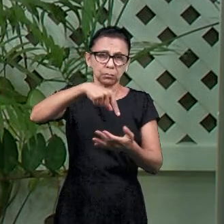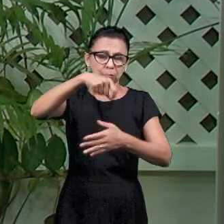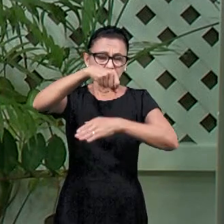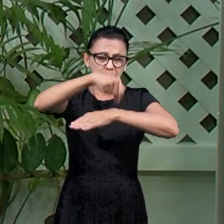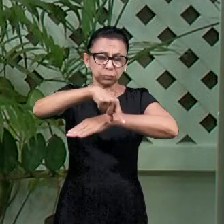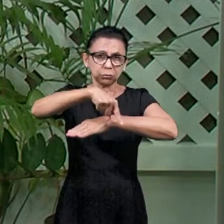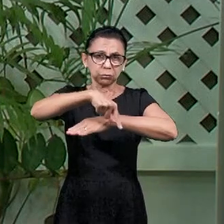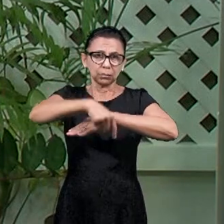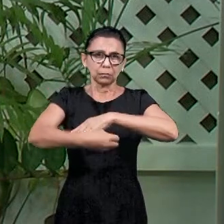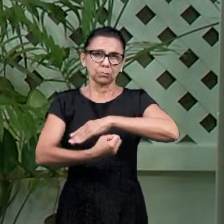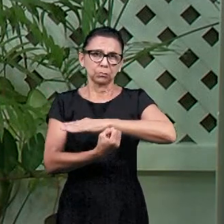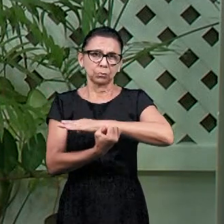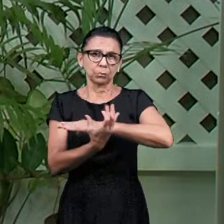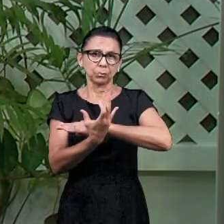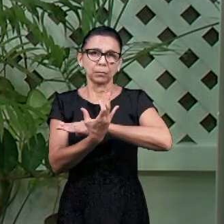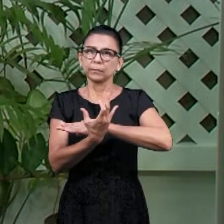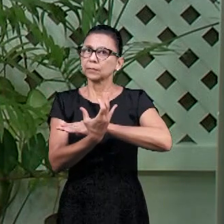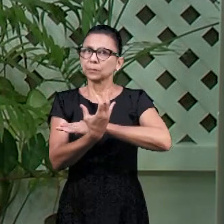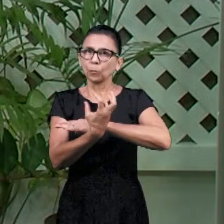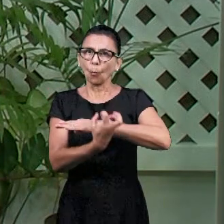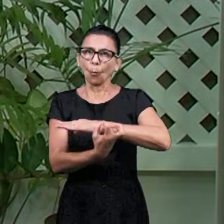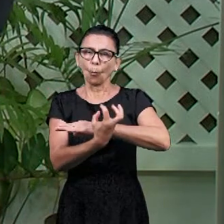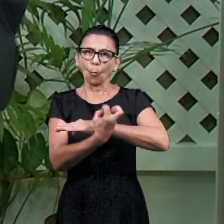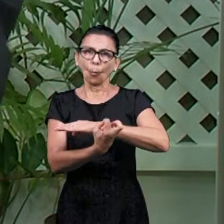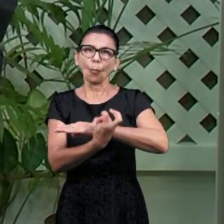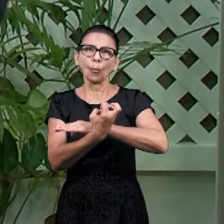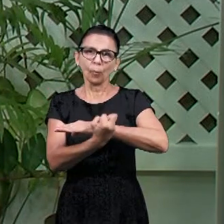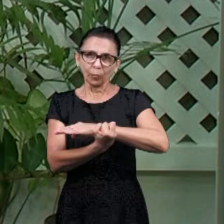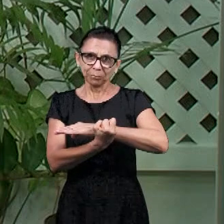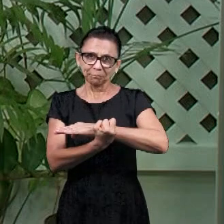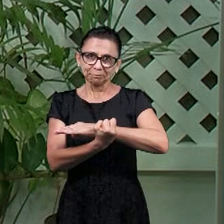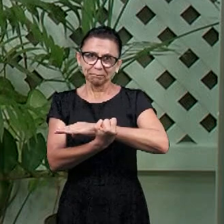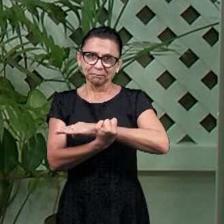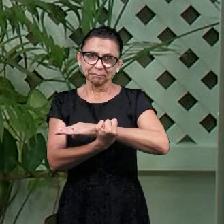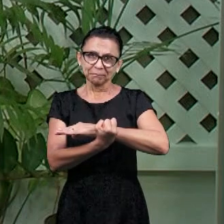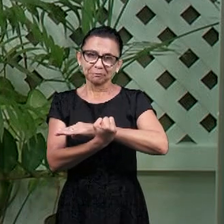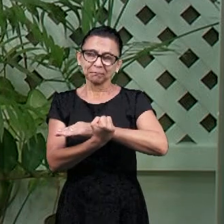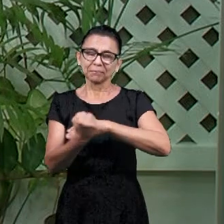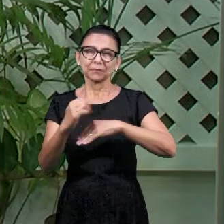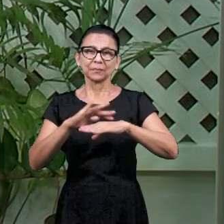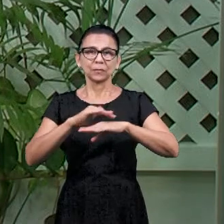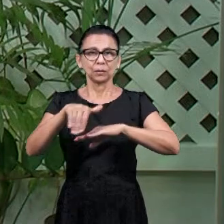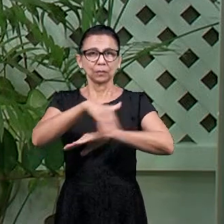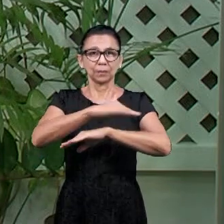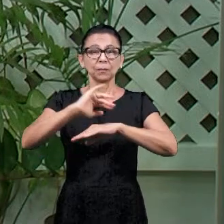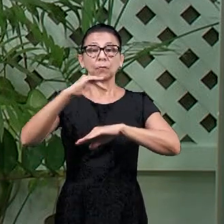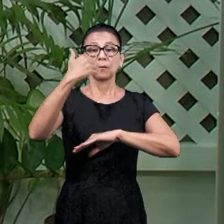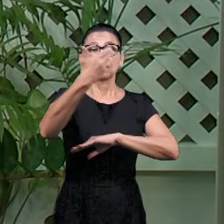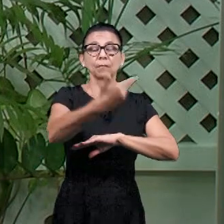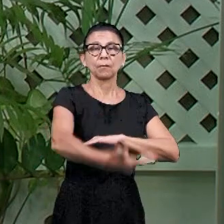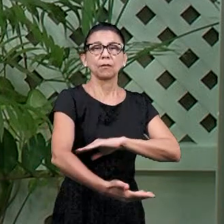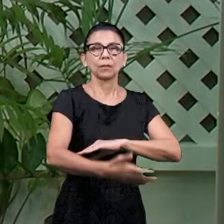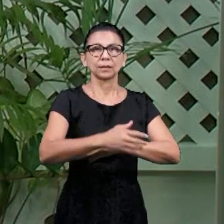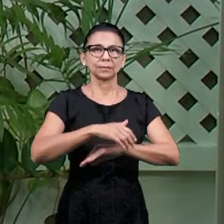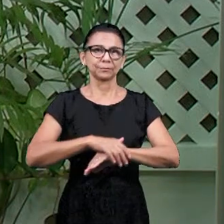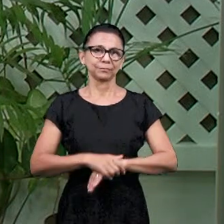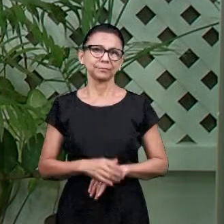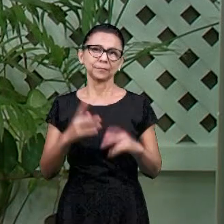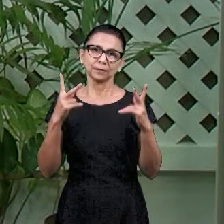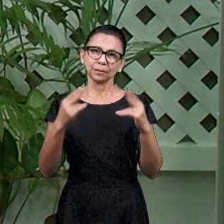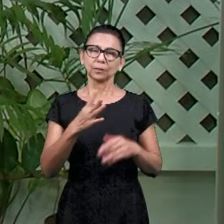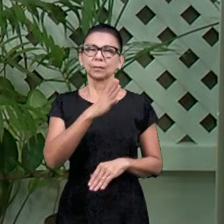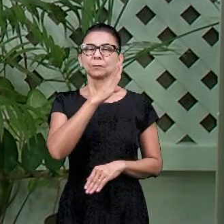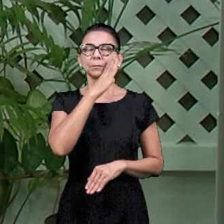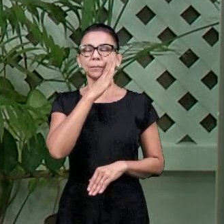Donc, les oiseaux du ciel viennent, l'enlèvent et elle ne produit pas le fruit. Elle ne pousse pas au